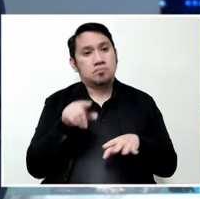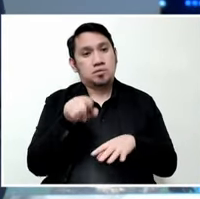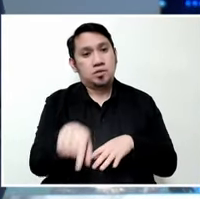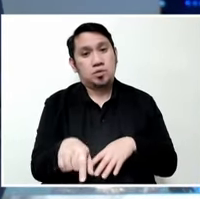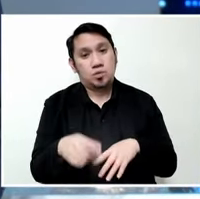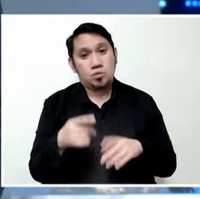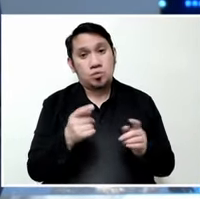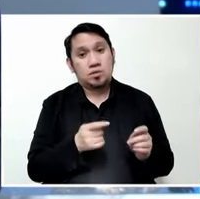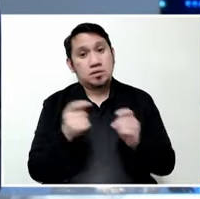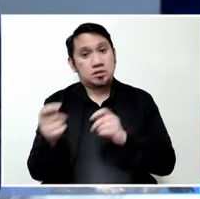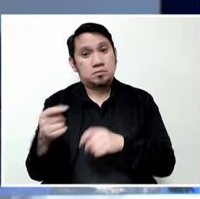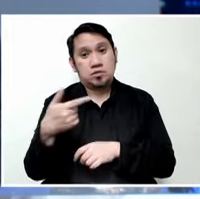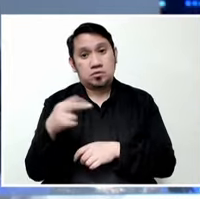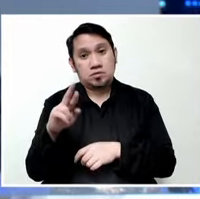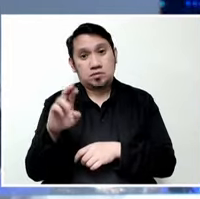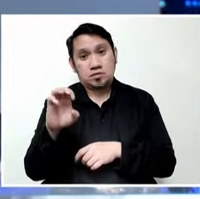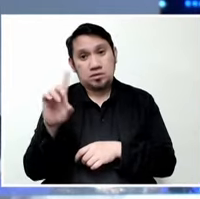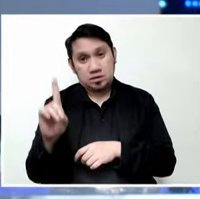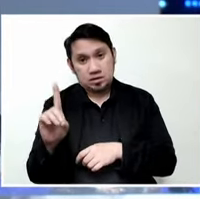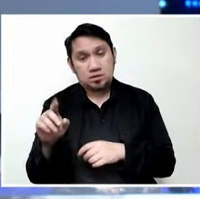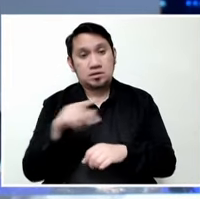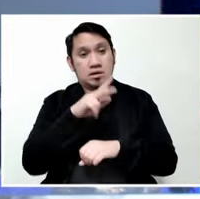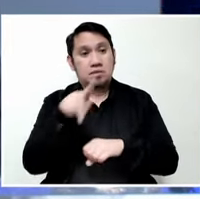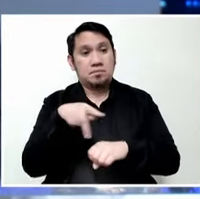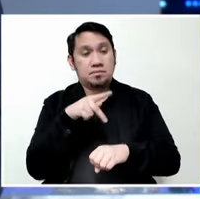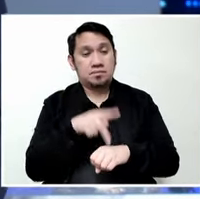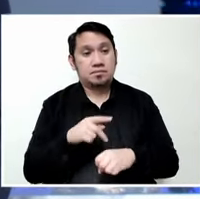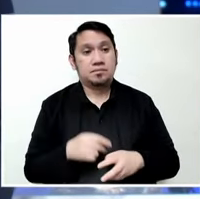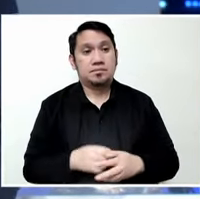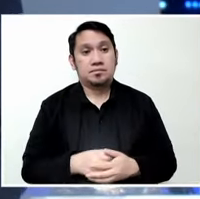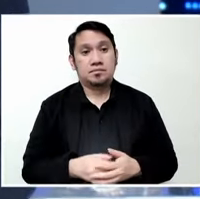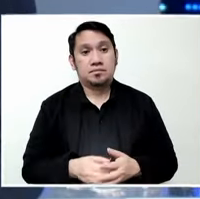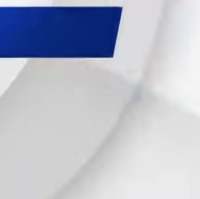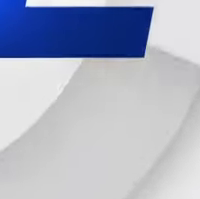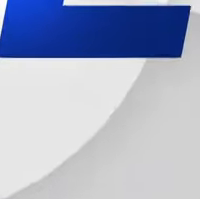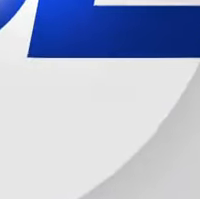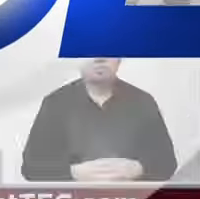ng Pilipinas. Nagpa-patrol, Alvin L. Chico.